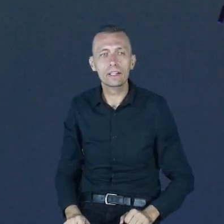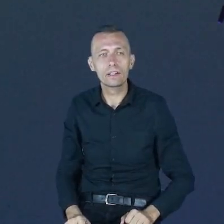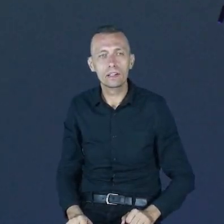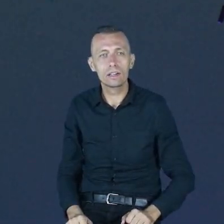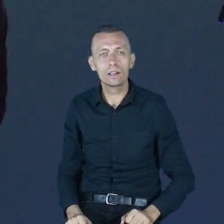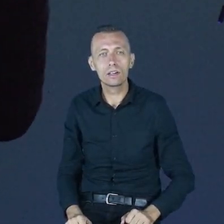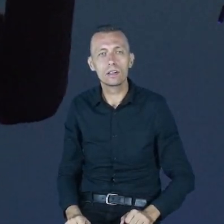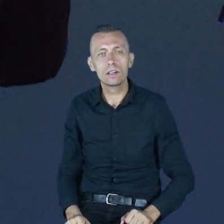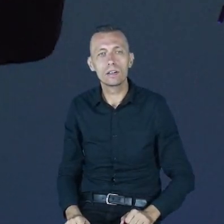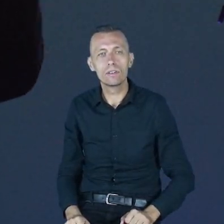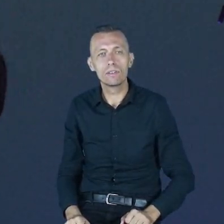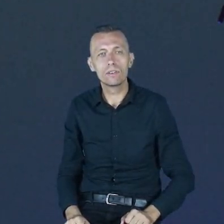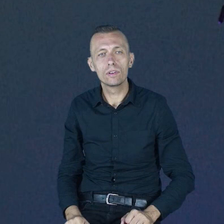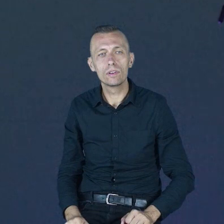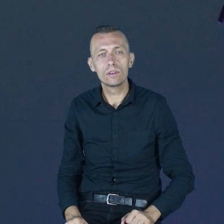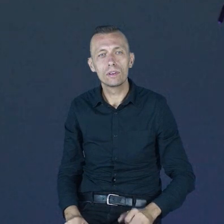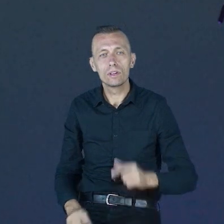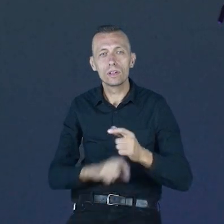była wykonana ze skóry